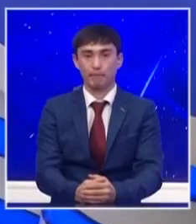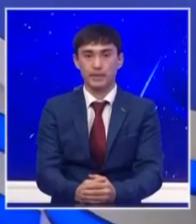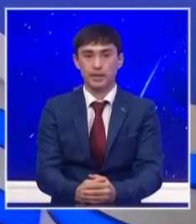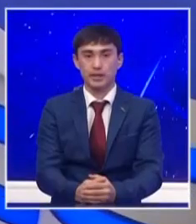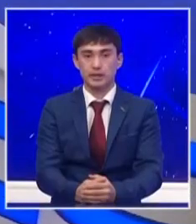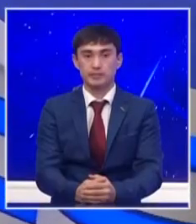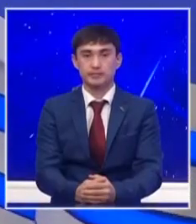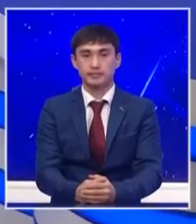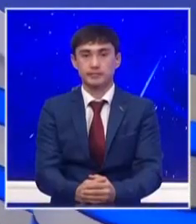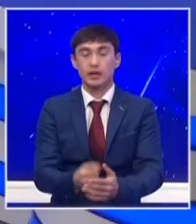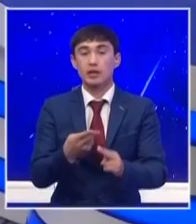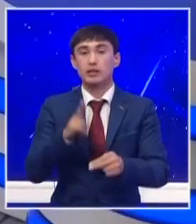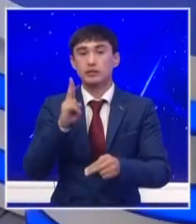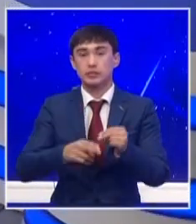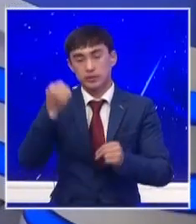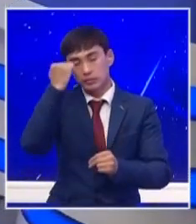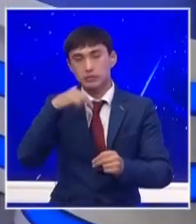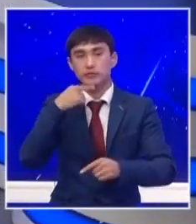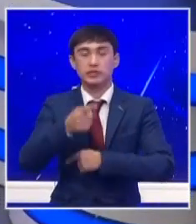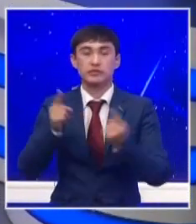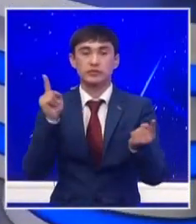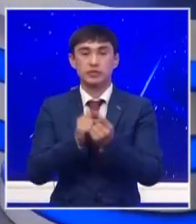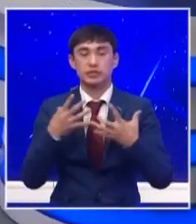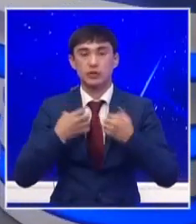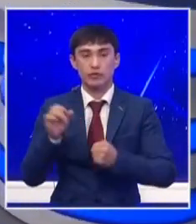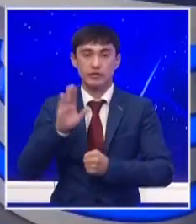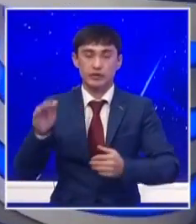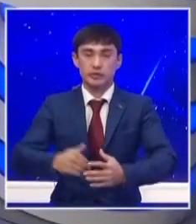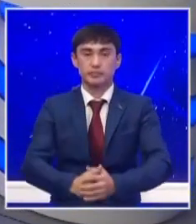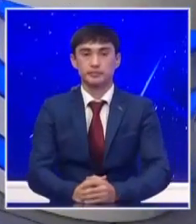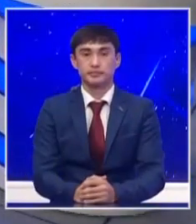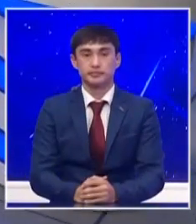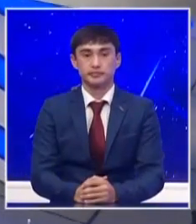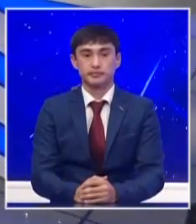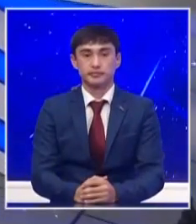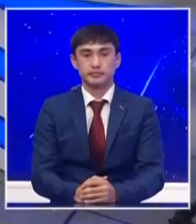интернет-ресурсов А это были все новости на сегодня а мы с вами прощаемся до скорых встреч